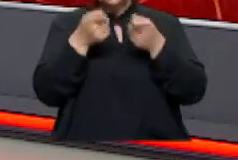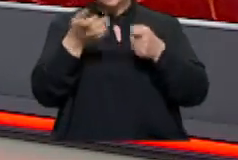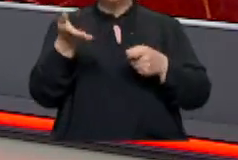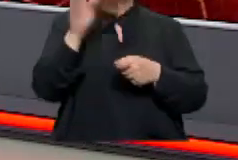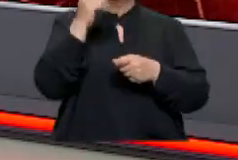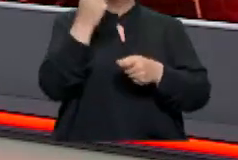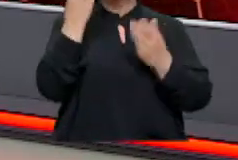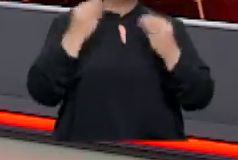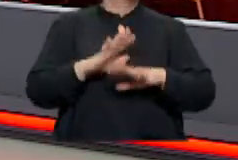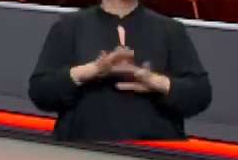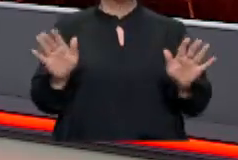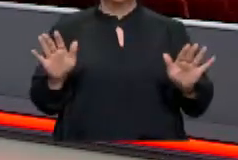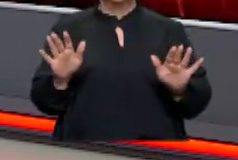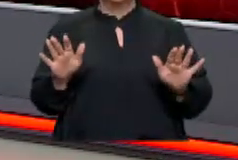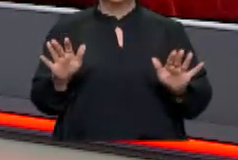başka bir olgu olmadı.